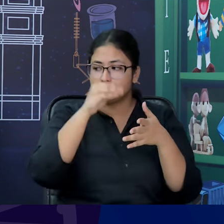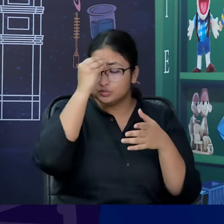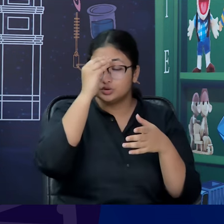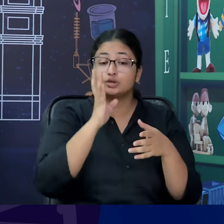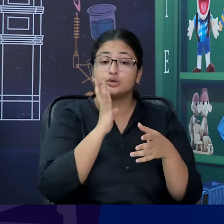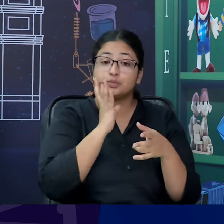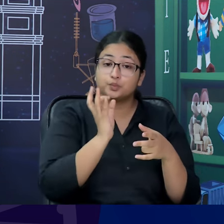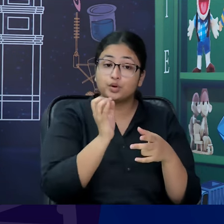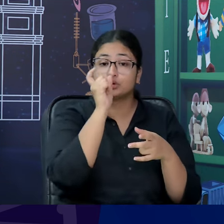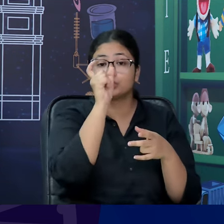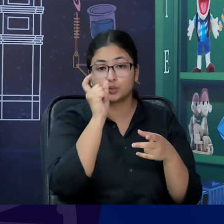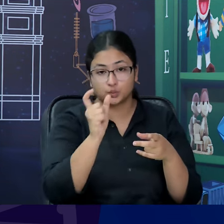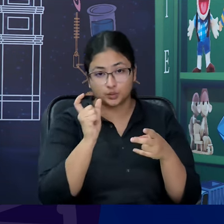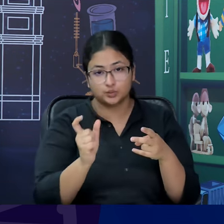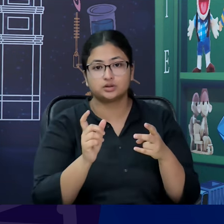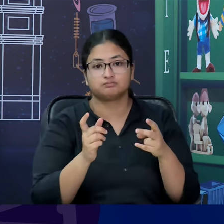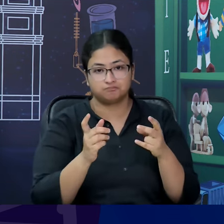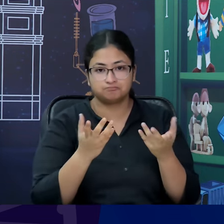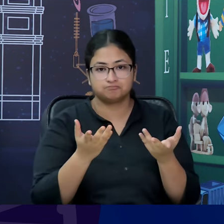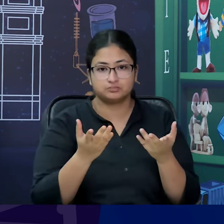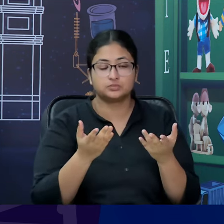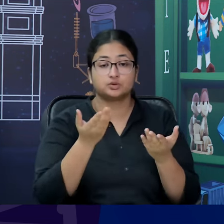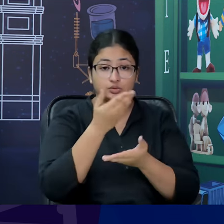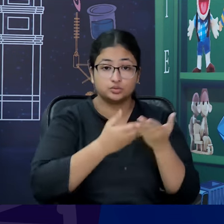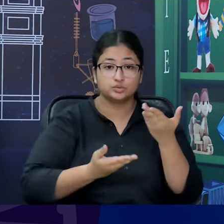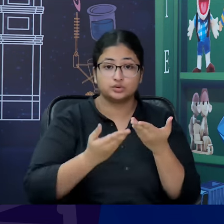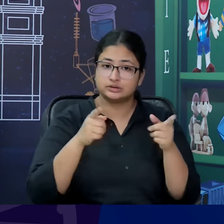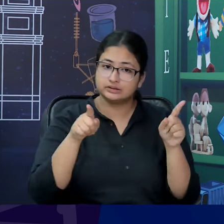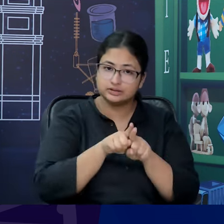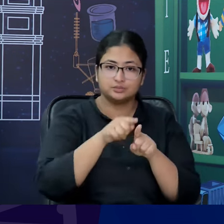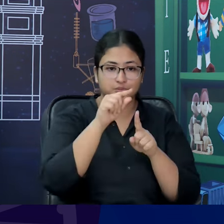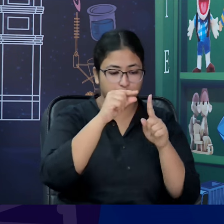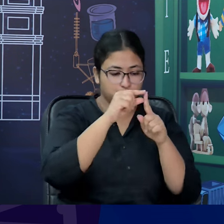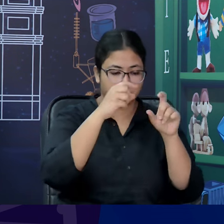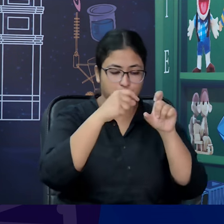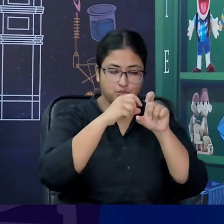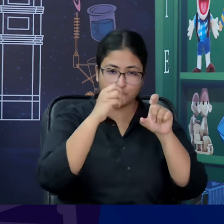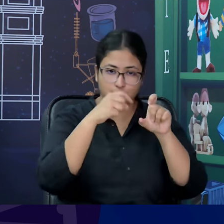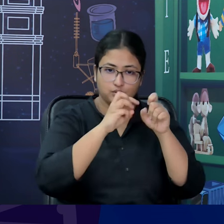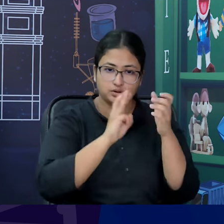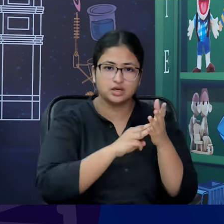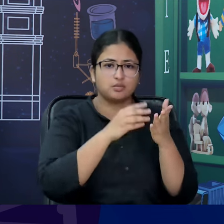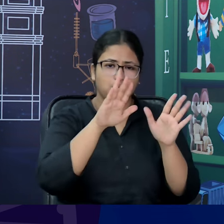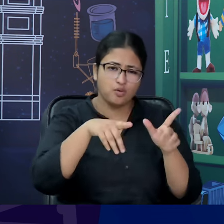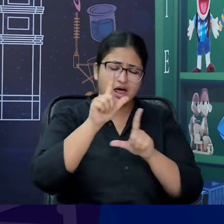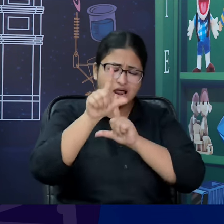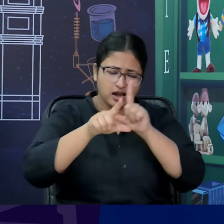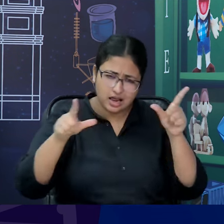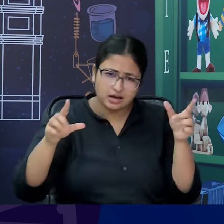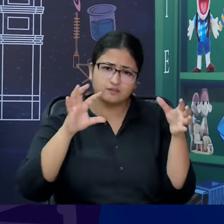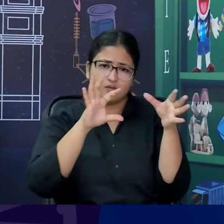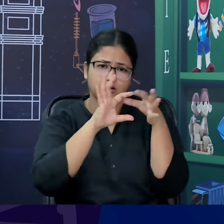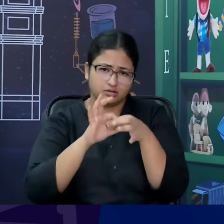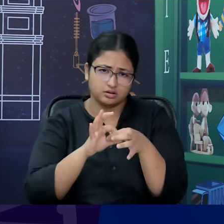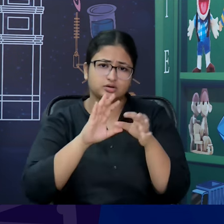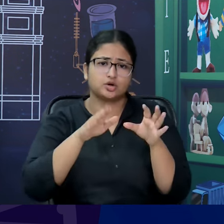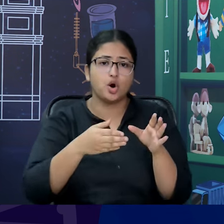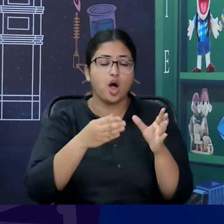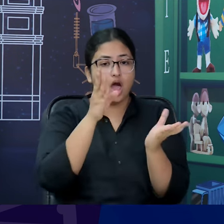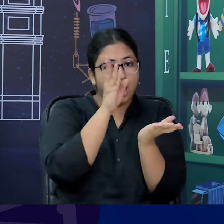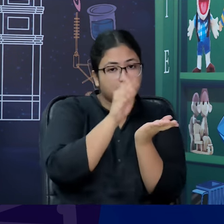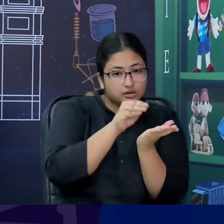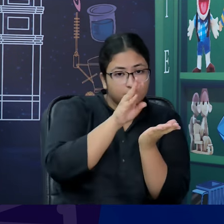इस तरह की चीजें ले जा सकता है या इसी तरह कविता या भाषा से जुड़ी हुई कोई भी दूसरी अन्य कविता की रिकॉर्डेड या लिखित